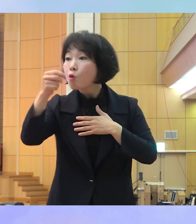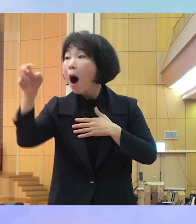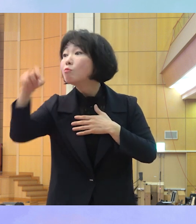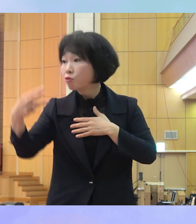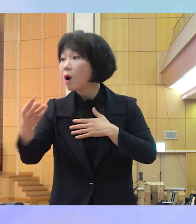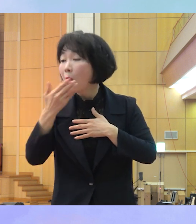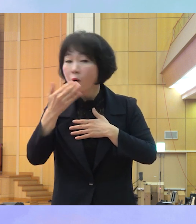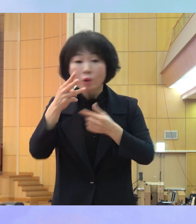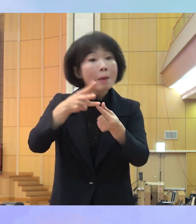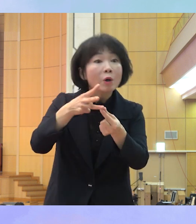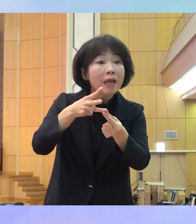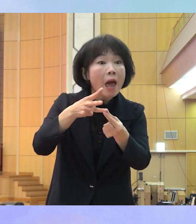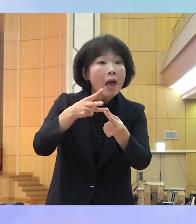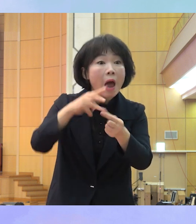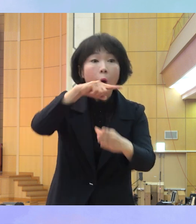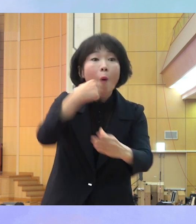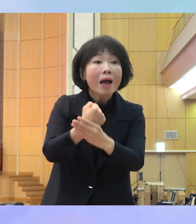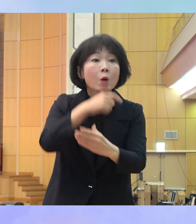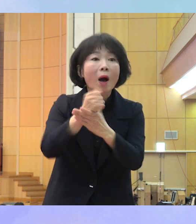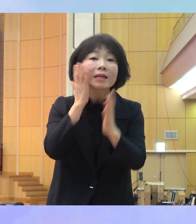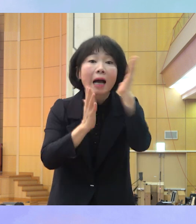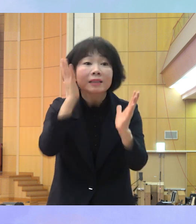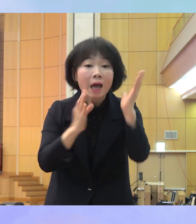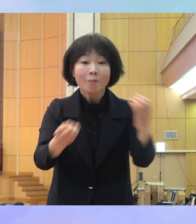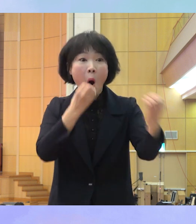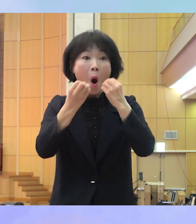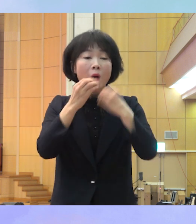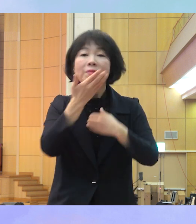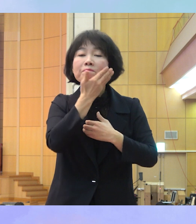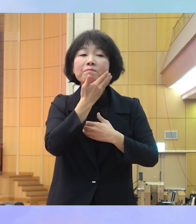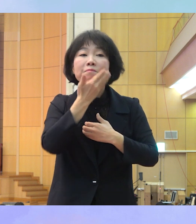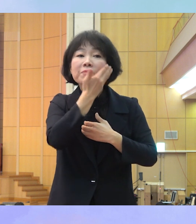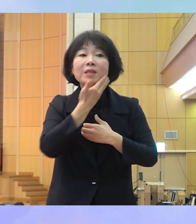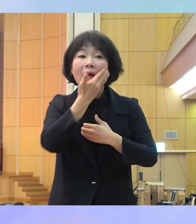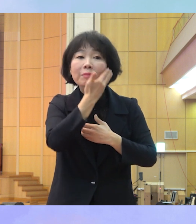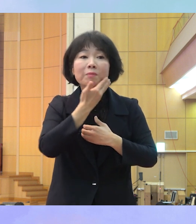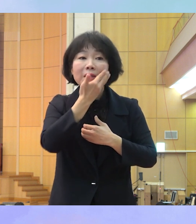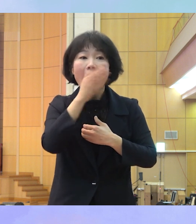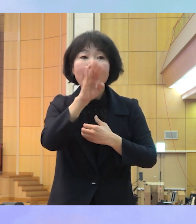과일과 야채를 먹으면 비타민과 미네랄을 섭취하는 거란 말이에요.